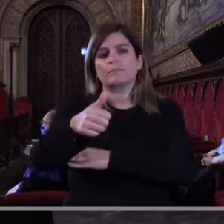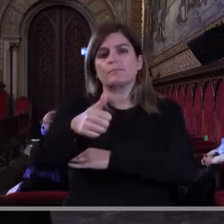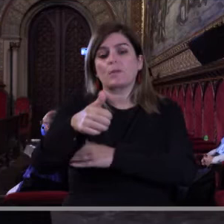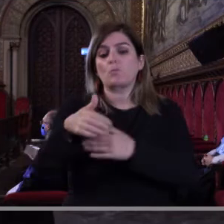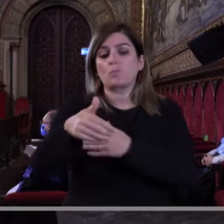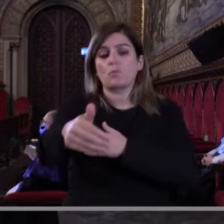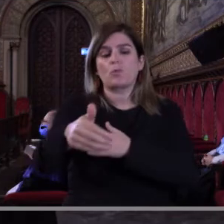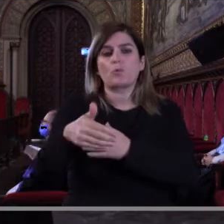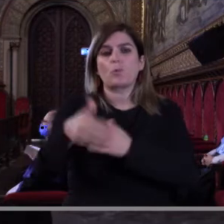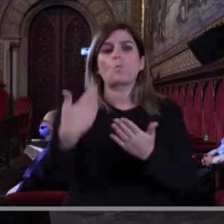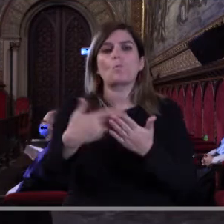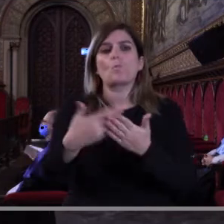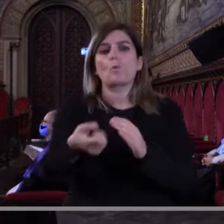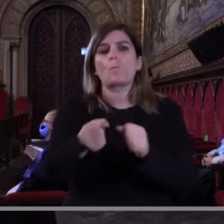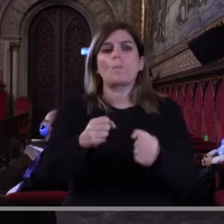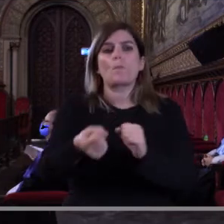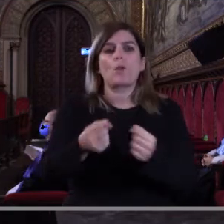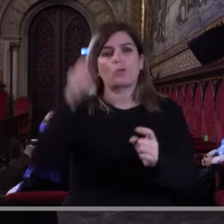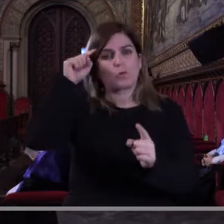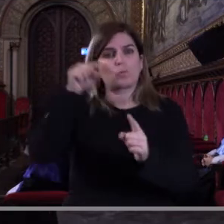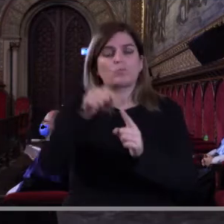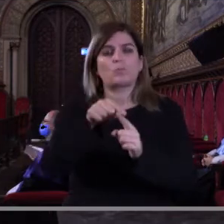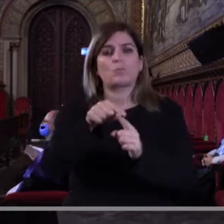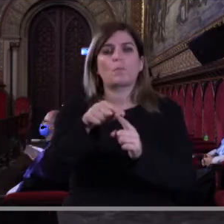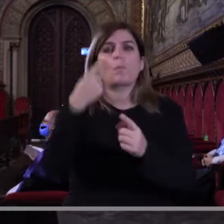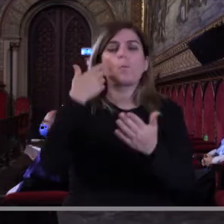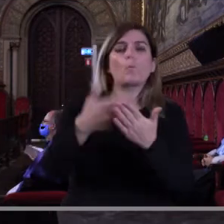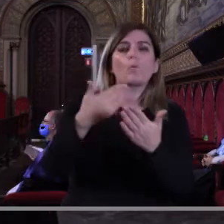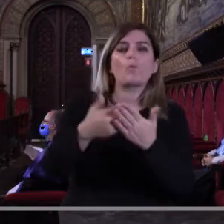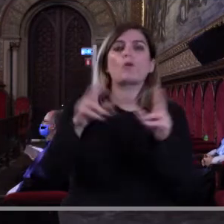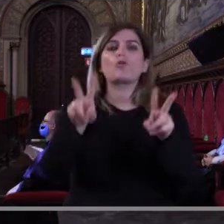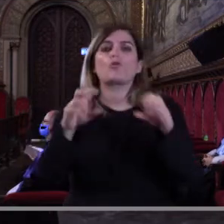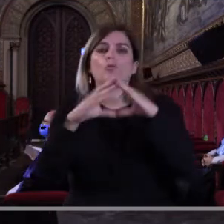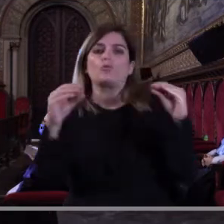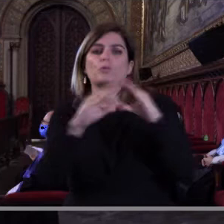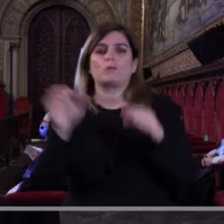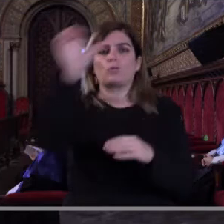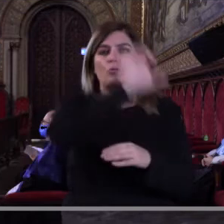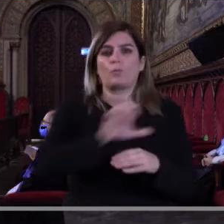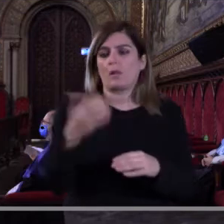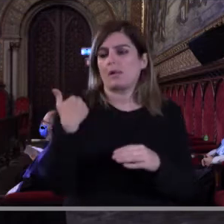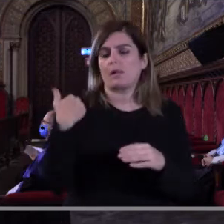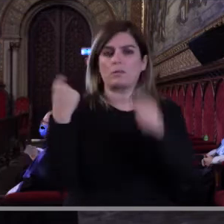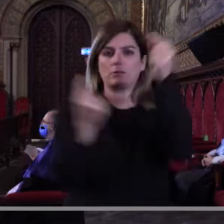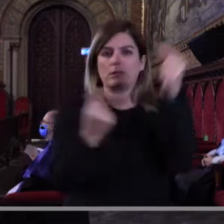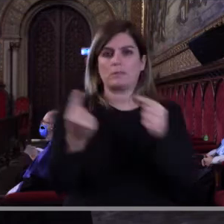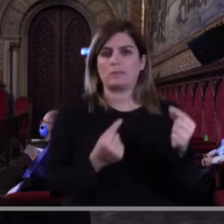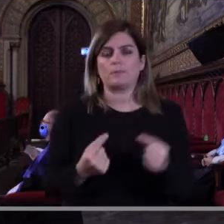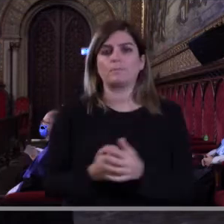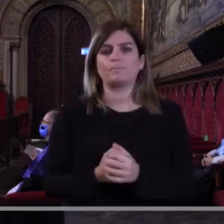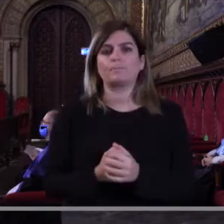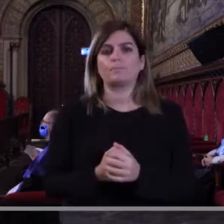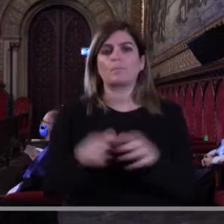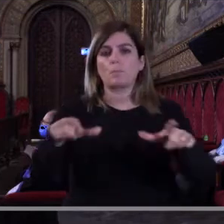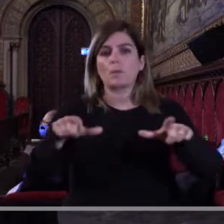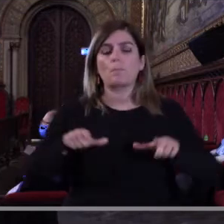edició pilot que servirà com a test del model d'universitat europea que s'està dissenyant. El màster,